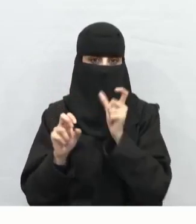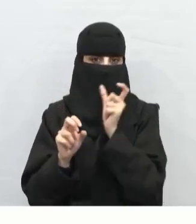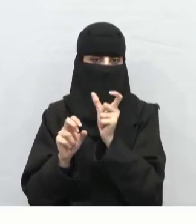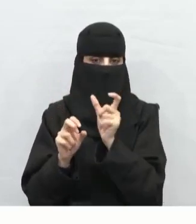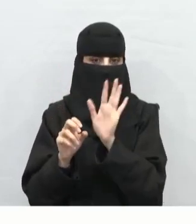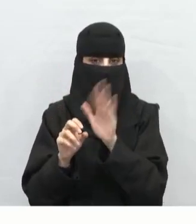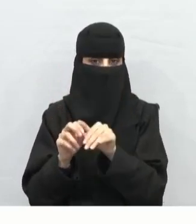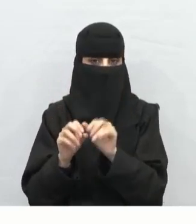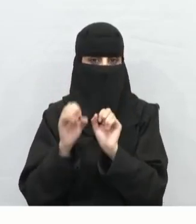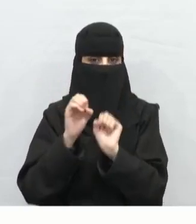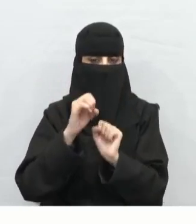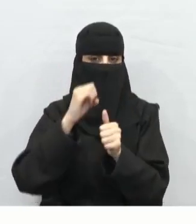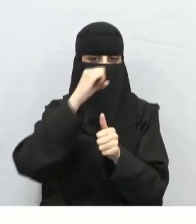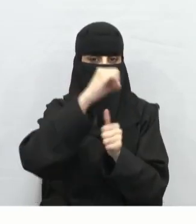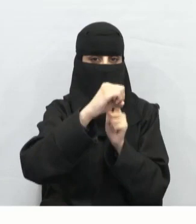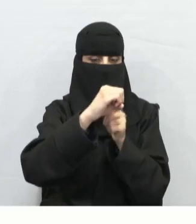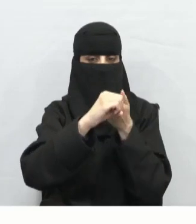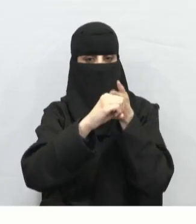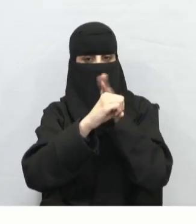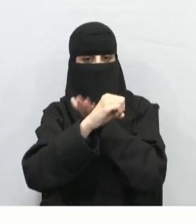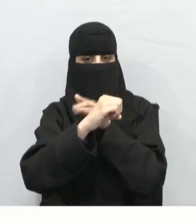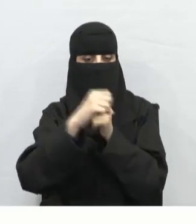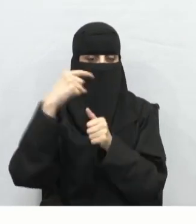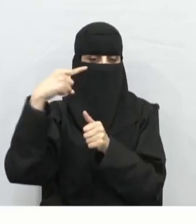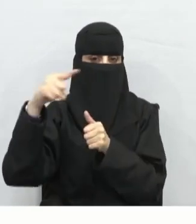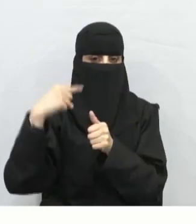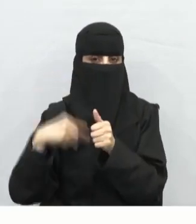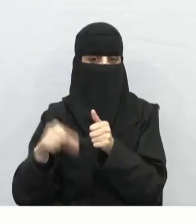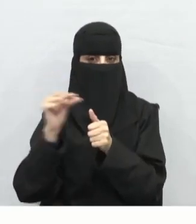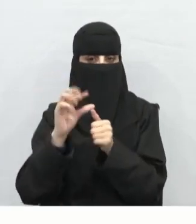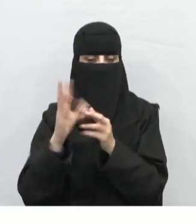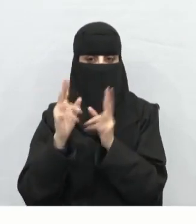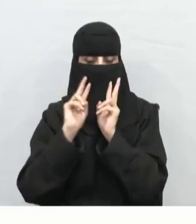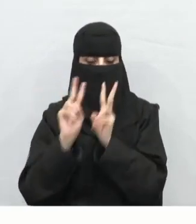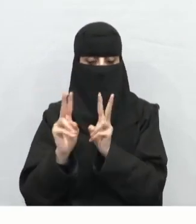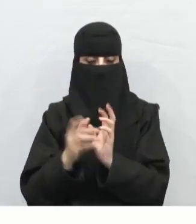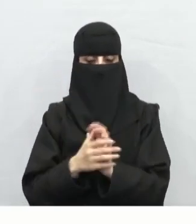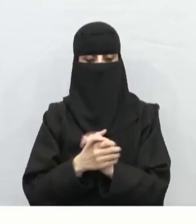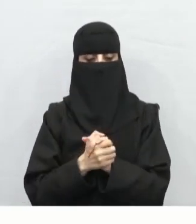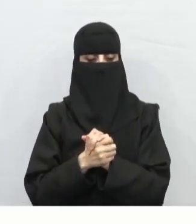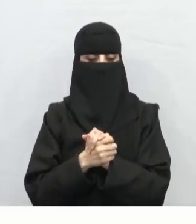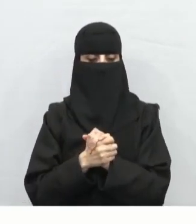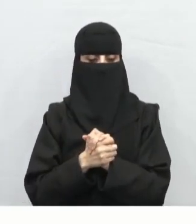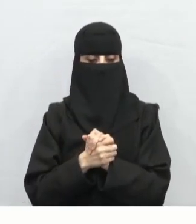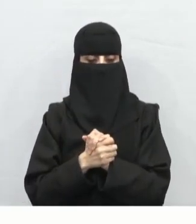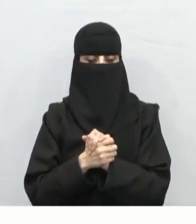قبله المتحرك الذي قبله شكرا يا امي احسنتم كما في كلمه